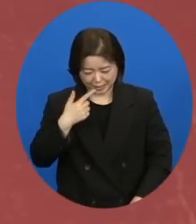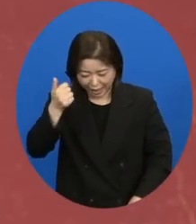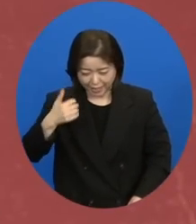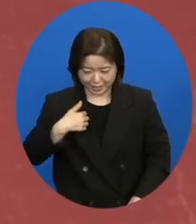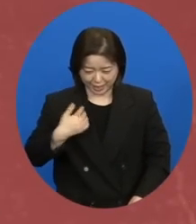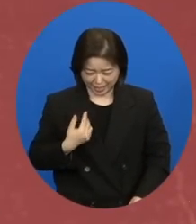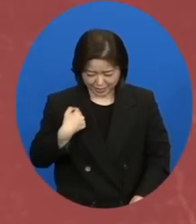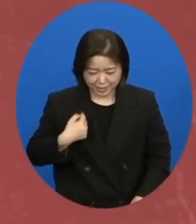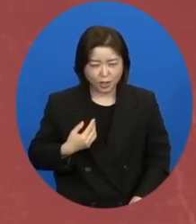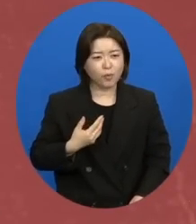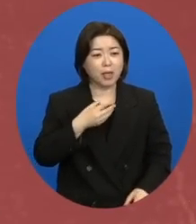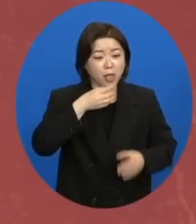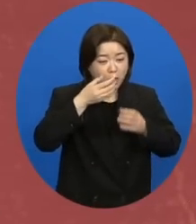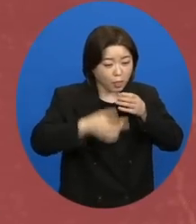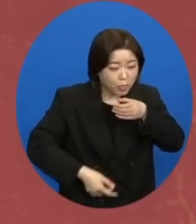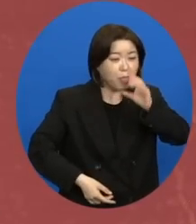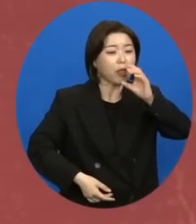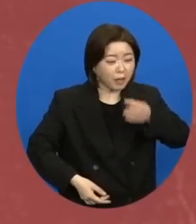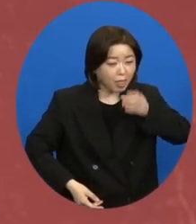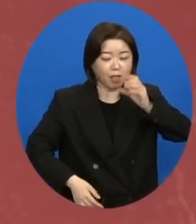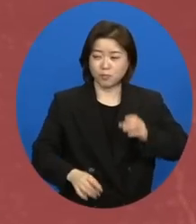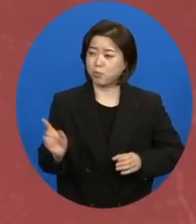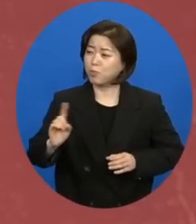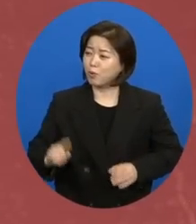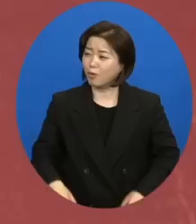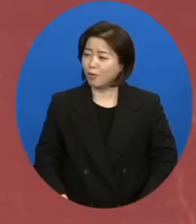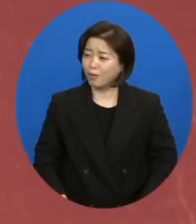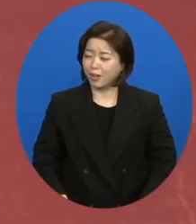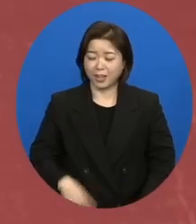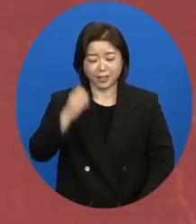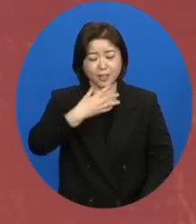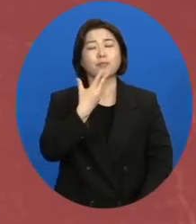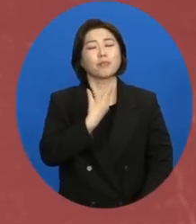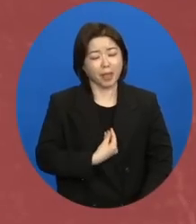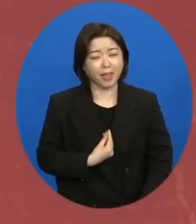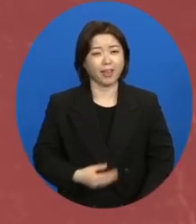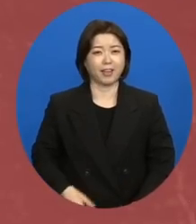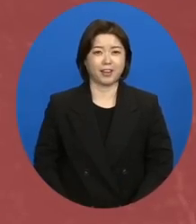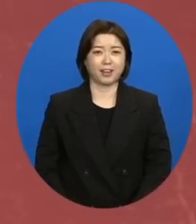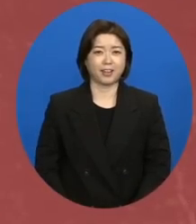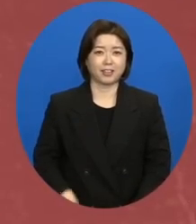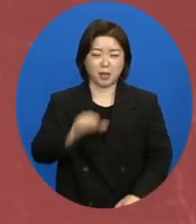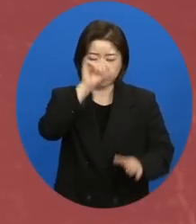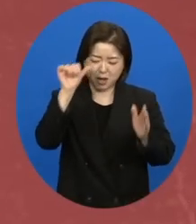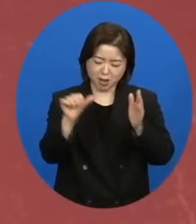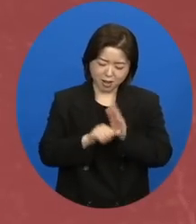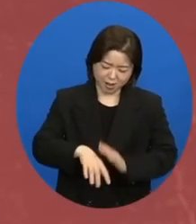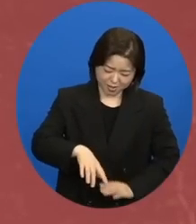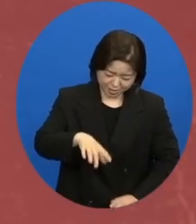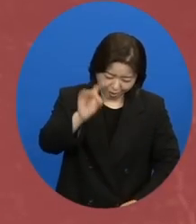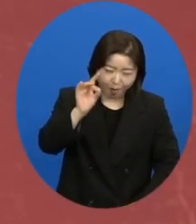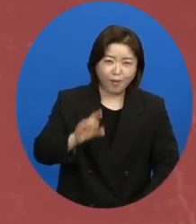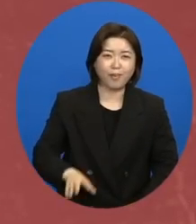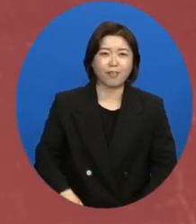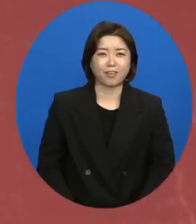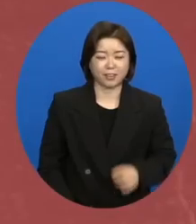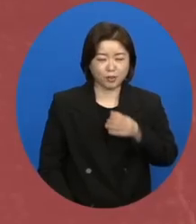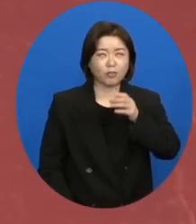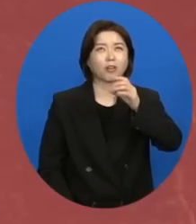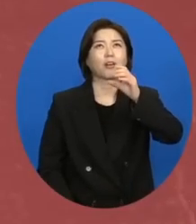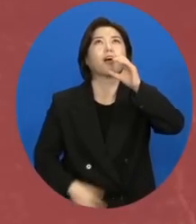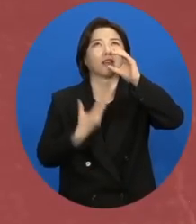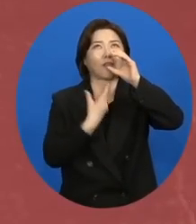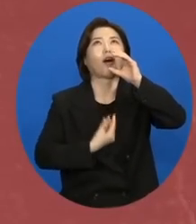뱉네? 그냥 마시라. 그래서 난생 처음 이걸 사이다를